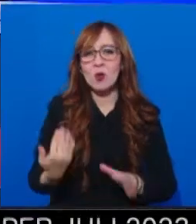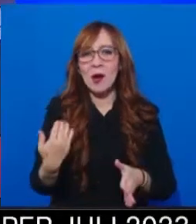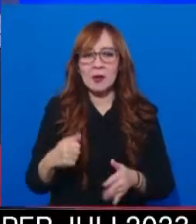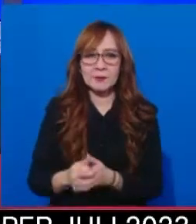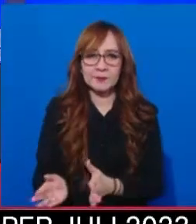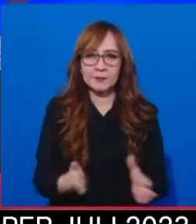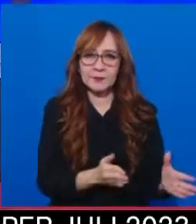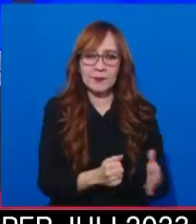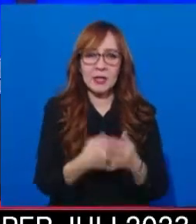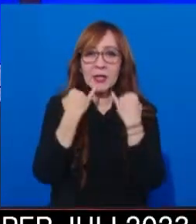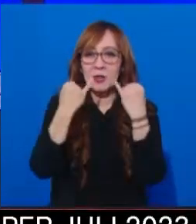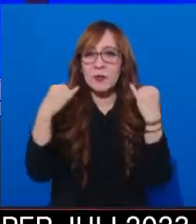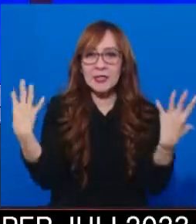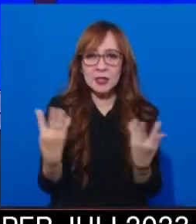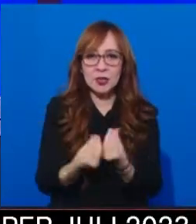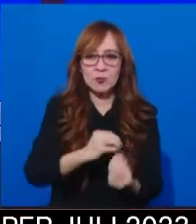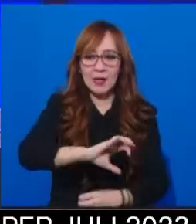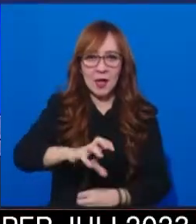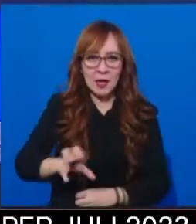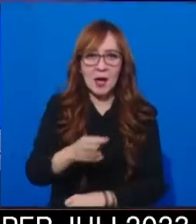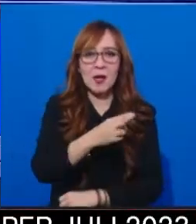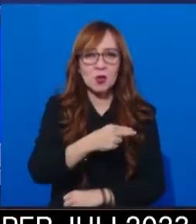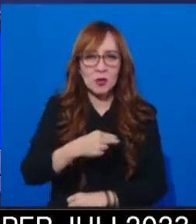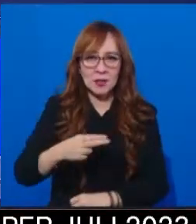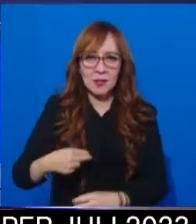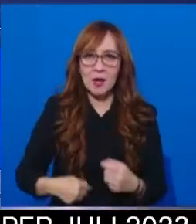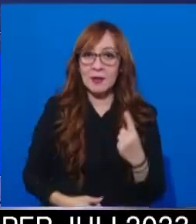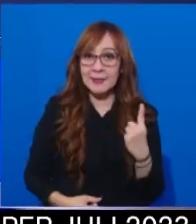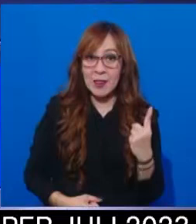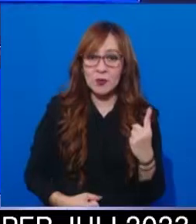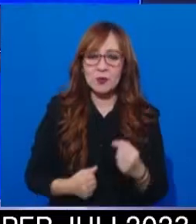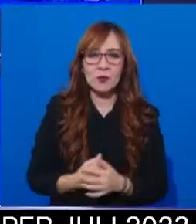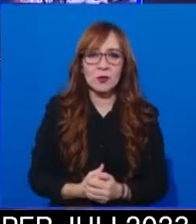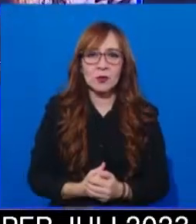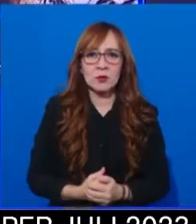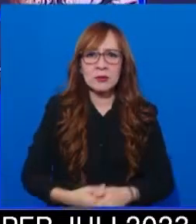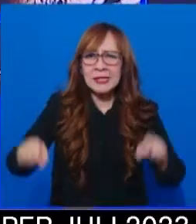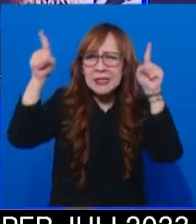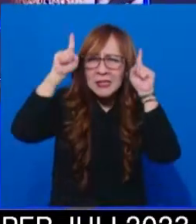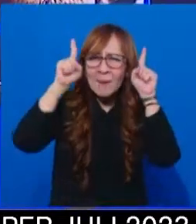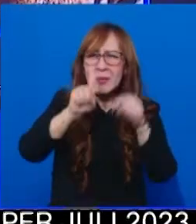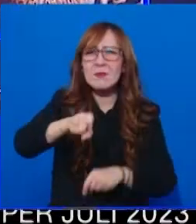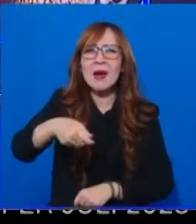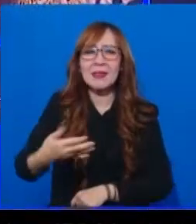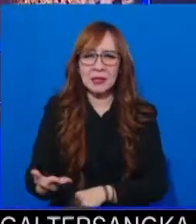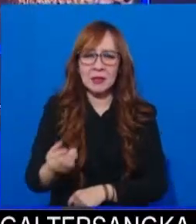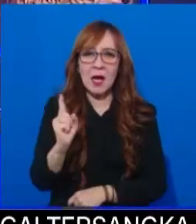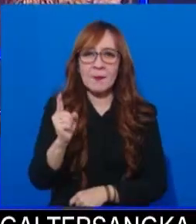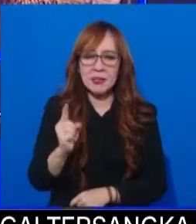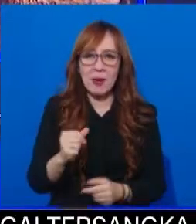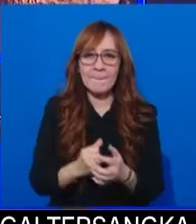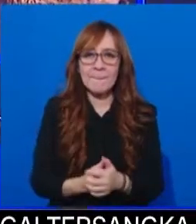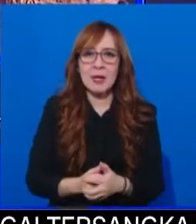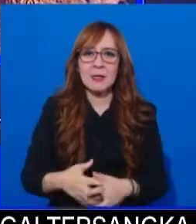ke informasi dari sejumlah daerah di tanah air. Yang pertama, dua ekor sapi milik warga mati usai dimangsa harimau di Mandailing, Natal, Sumatera